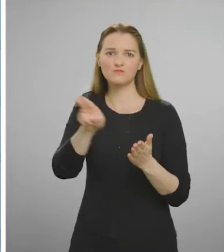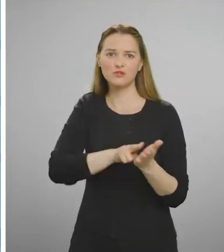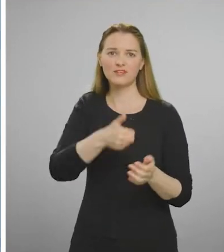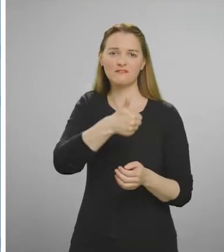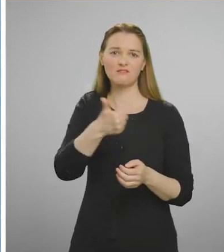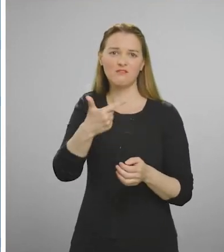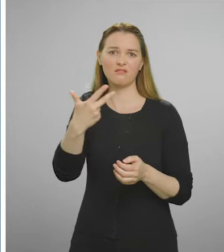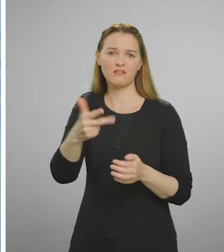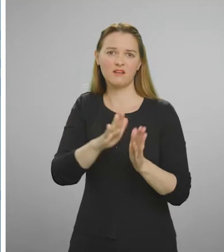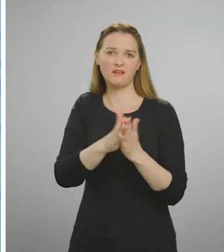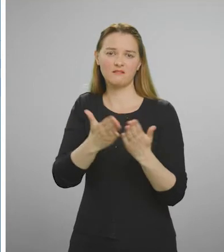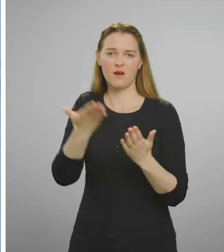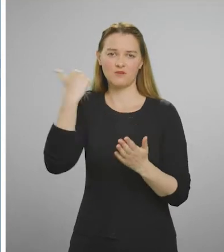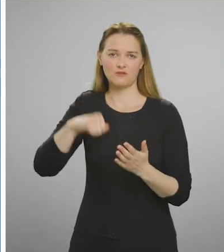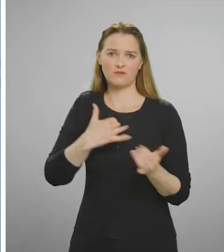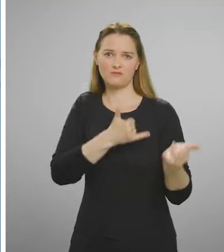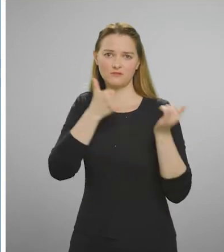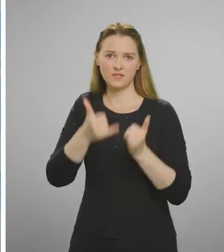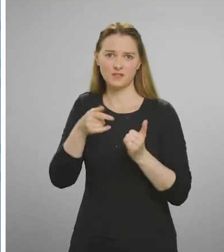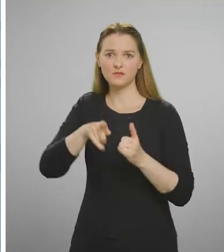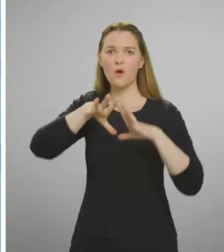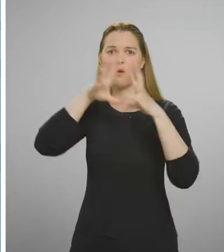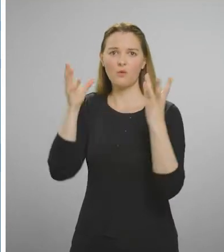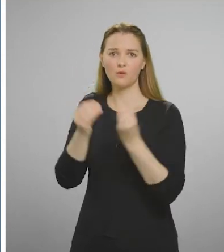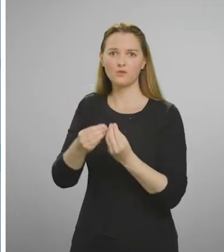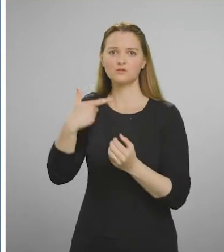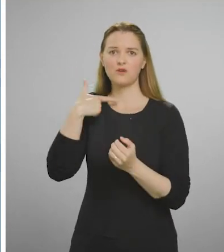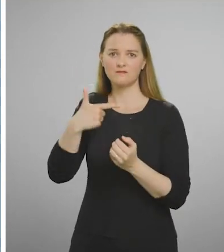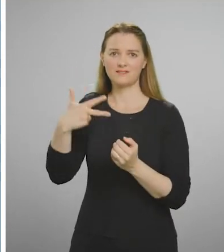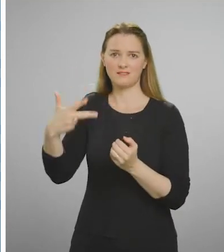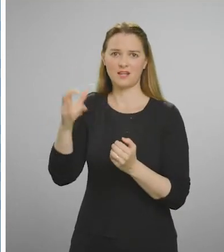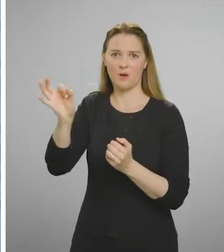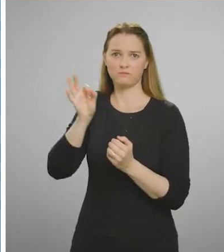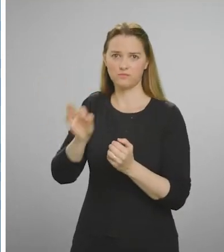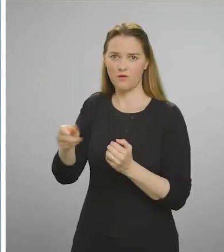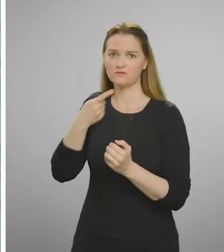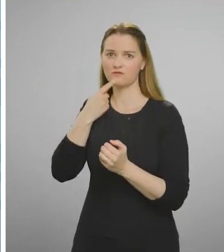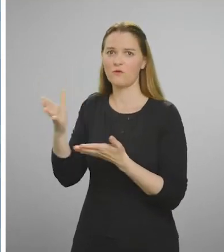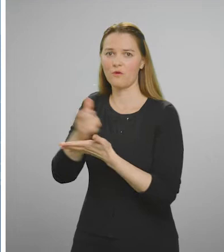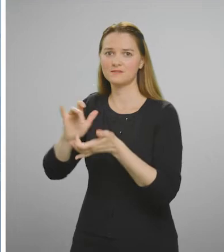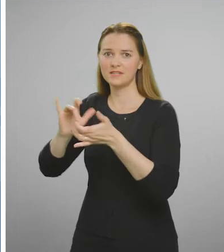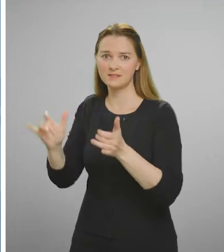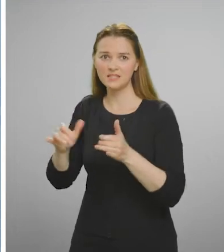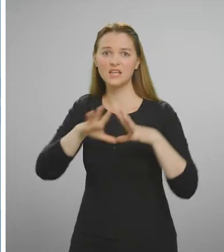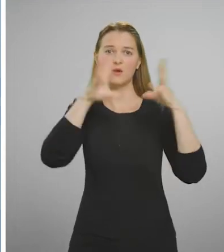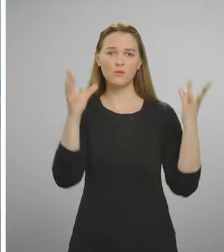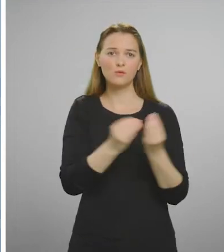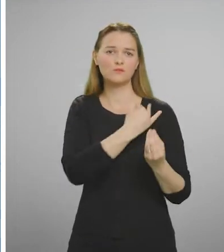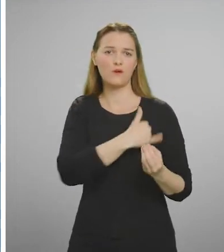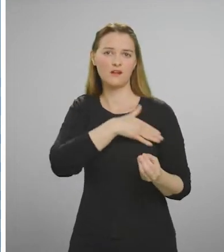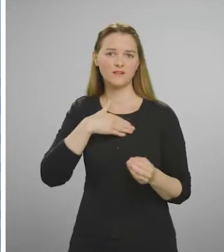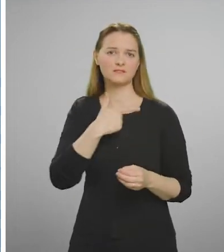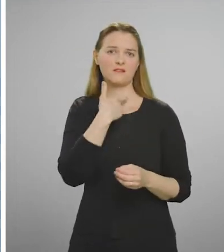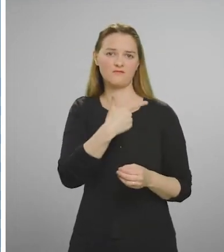Najveći postotak je pročitao jednu do tri knjige tijekom godine dana, što je 23% ukupne online populacije i